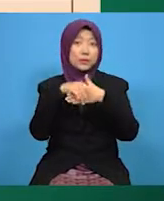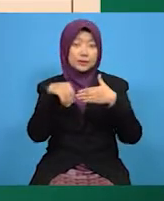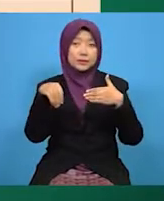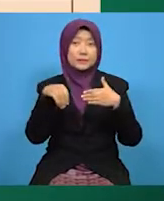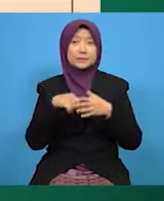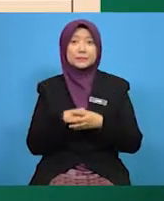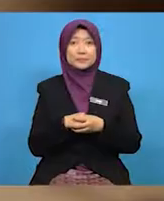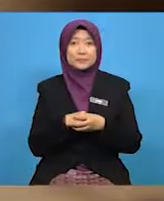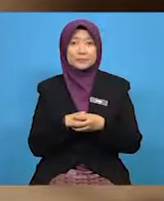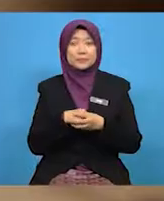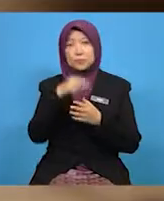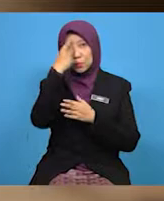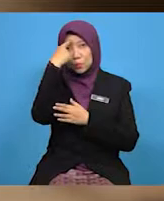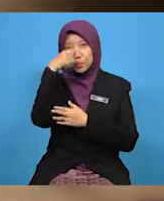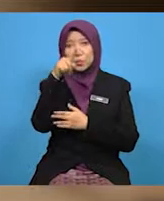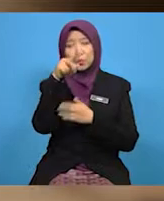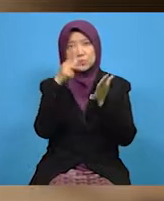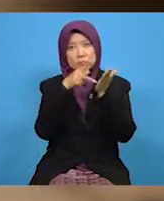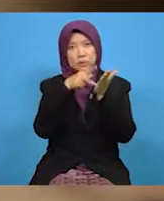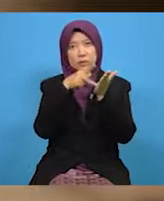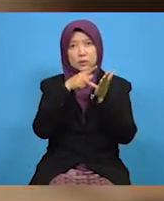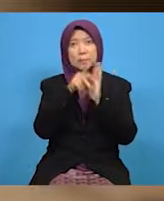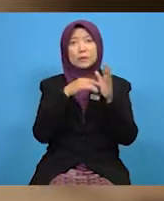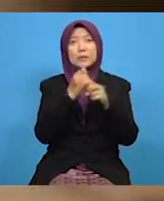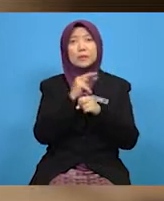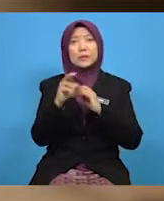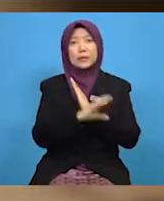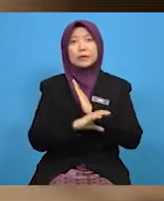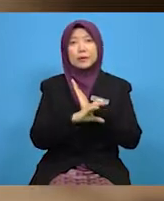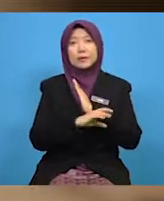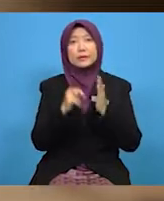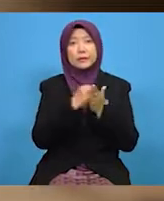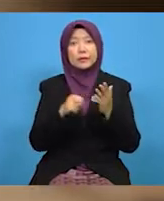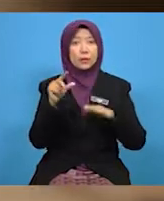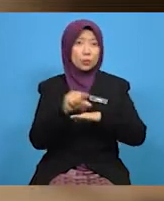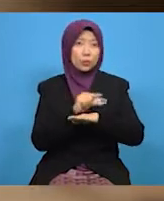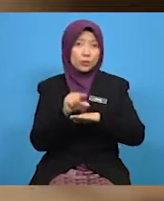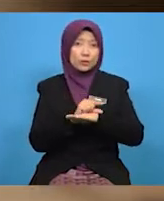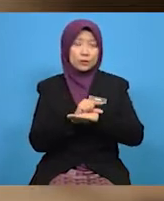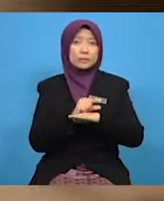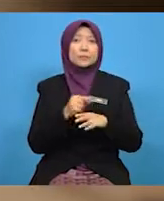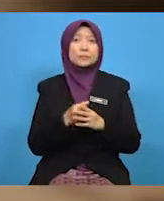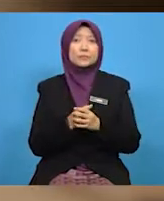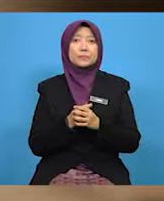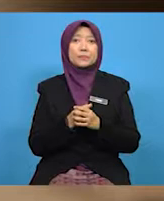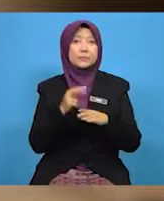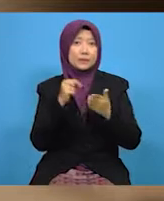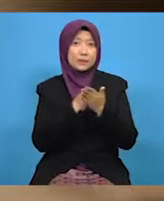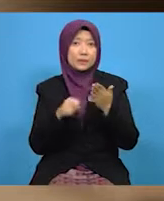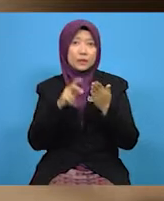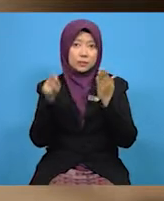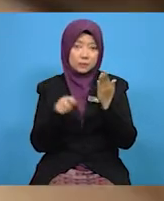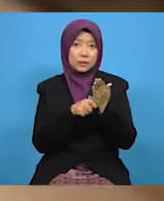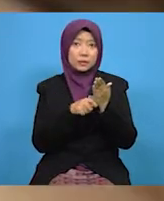RM350. Untuk menghitung pendapatan negara, nilai yang digunakan ialah nilai